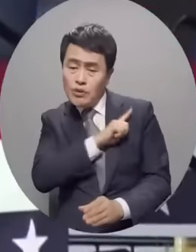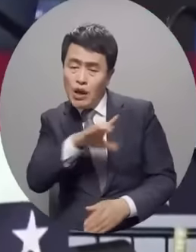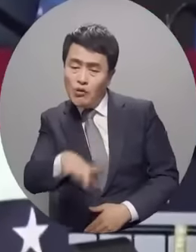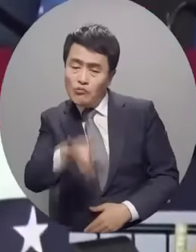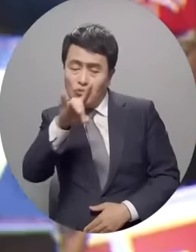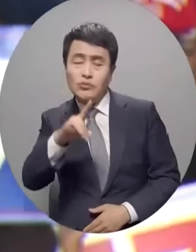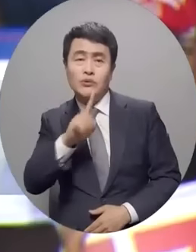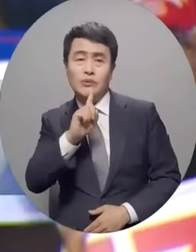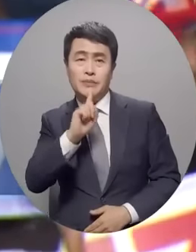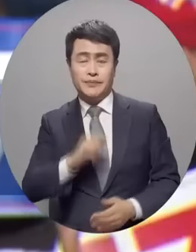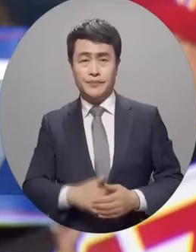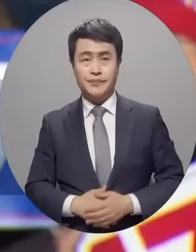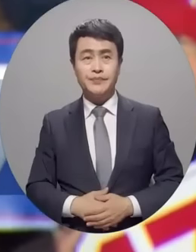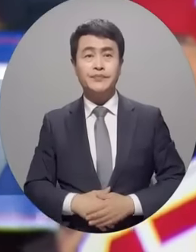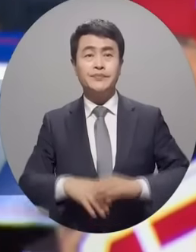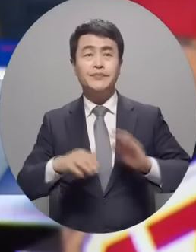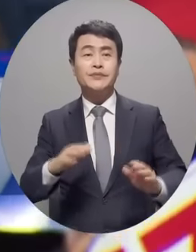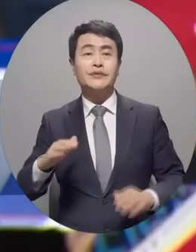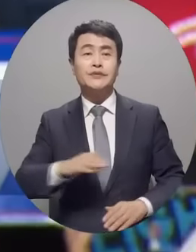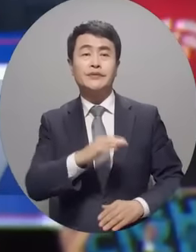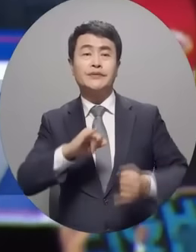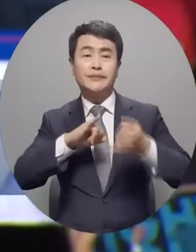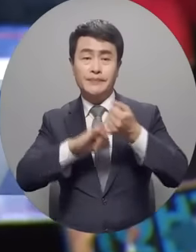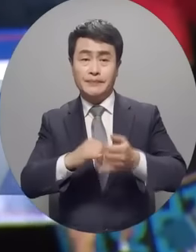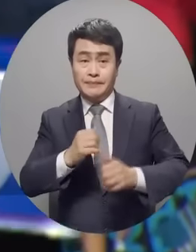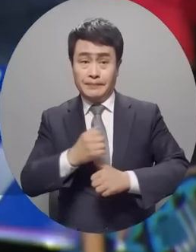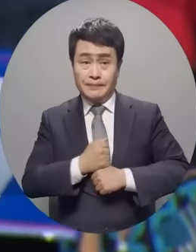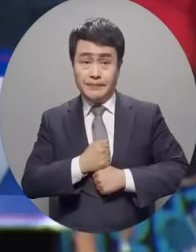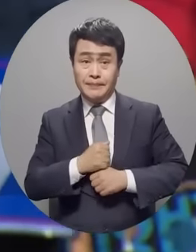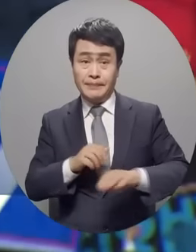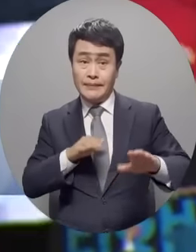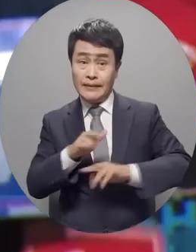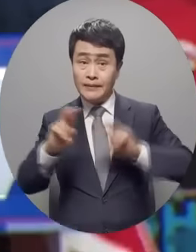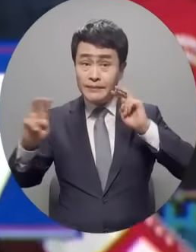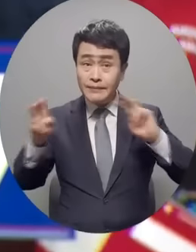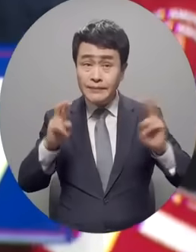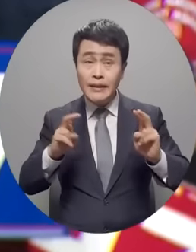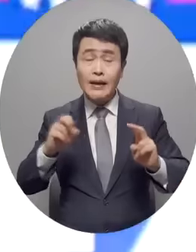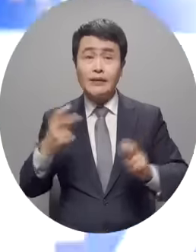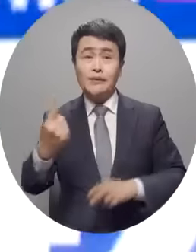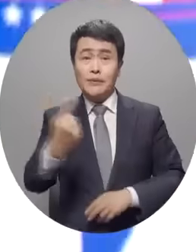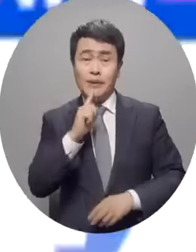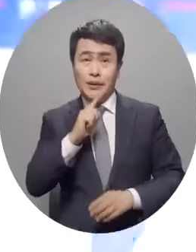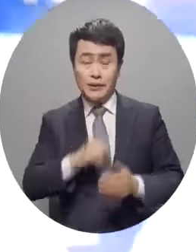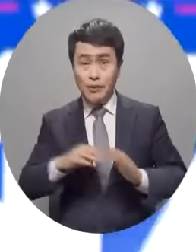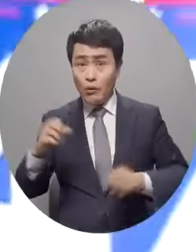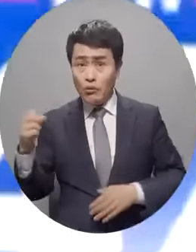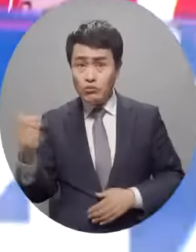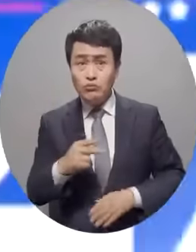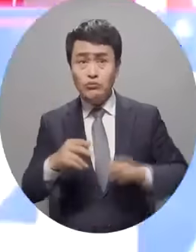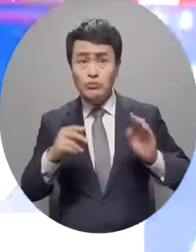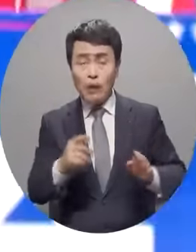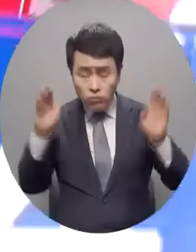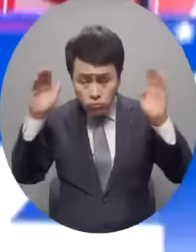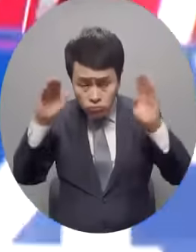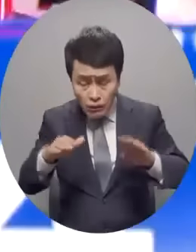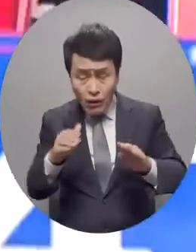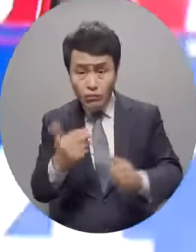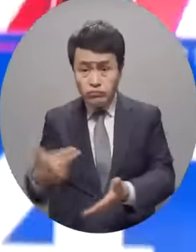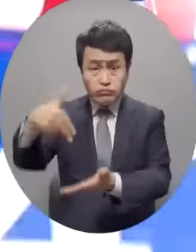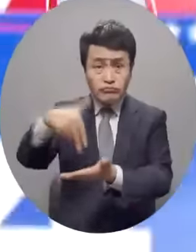자극했습니다. We're going to make the promise you can have those car companies come roaring back. 또 무슬림 인사들을 연단에